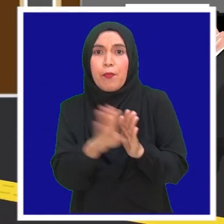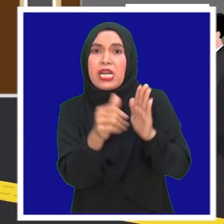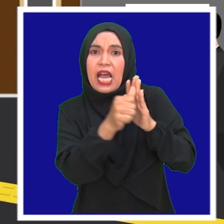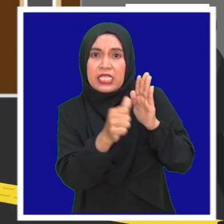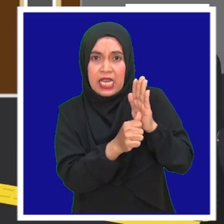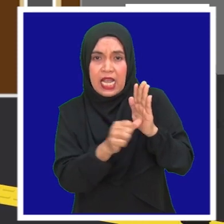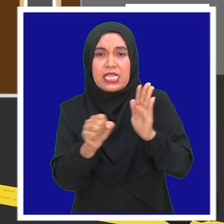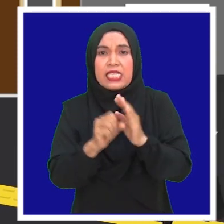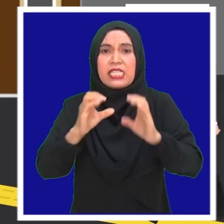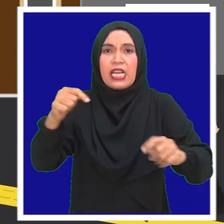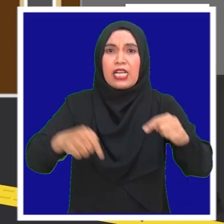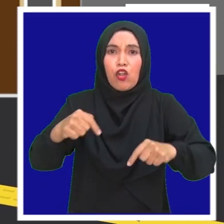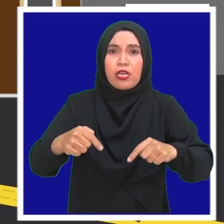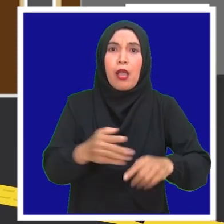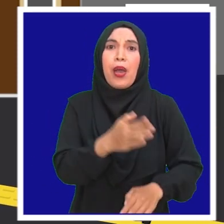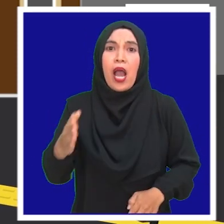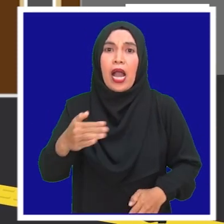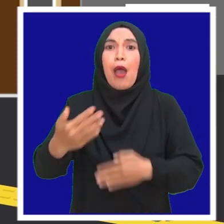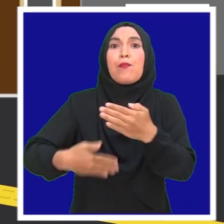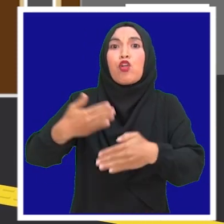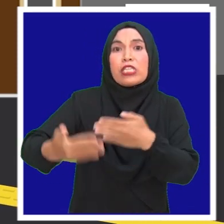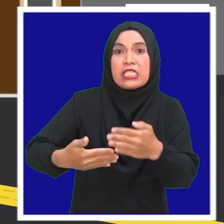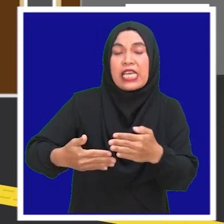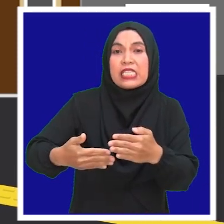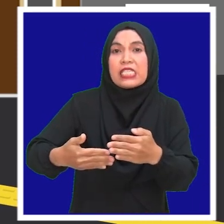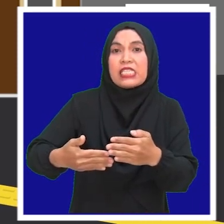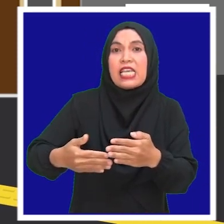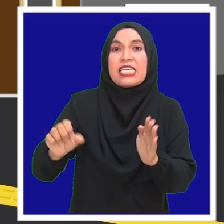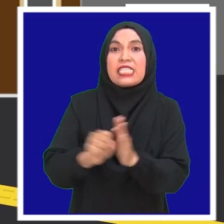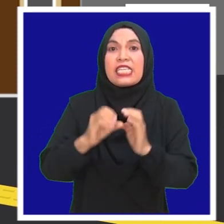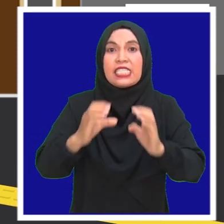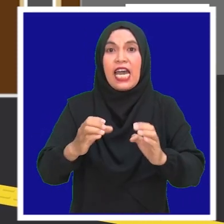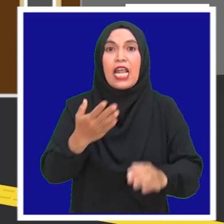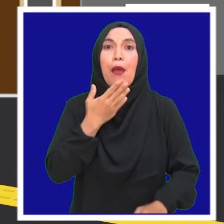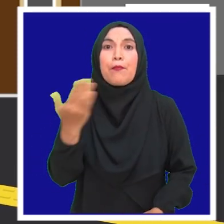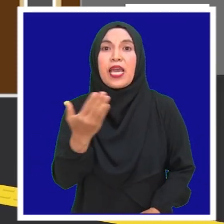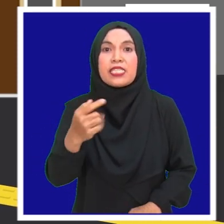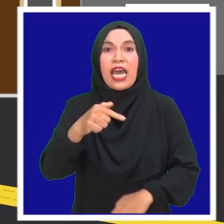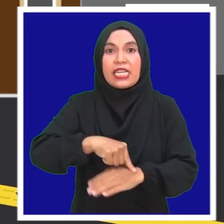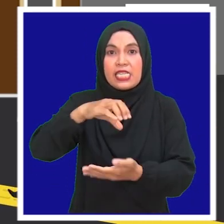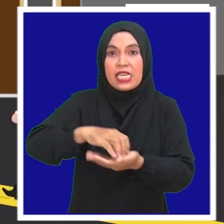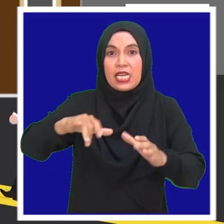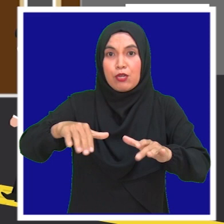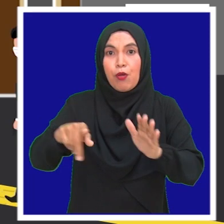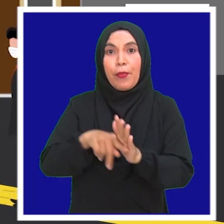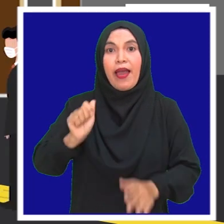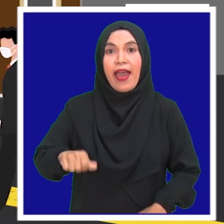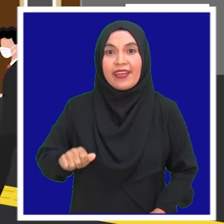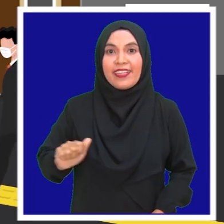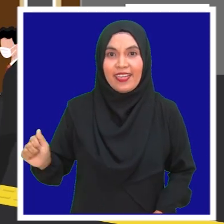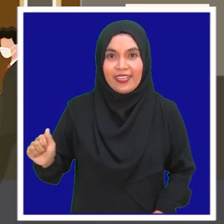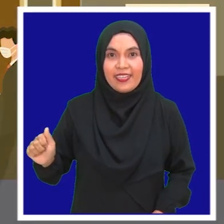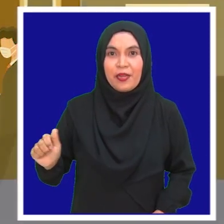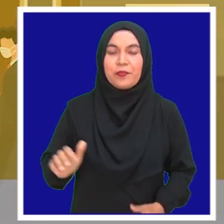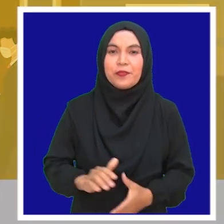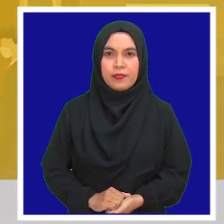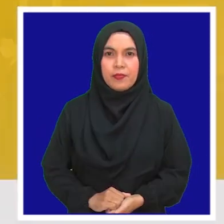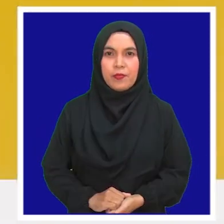secara elektronik, berarti proses persidangan salajengna dilakukan ku cara biasa sidang di gedung